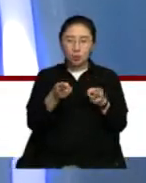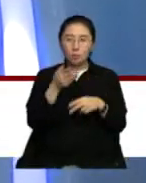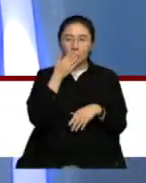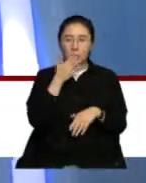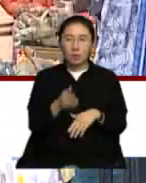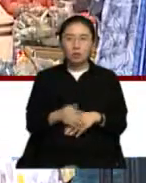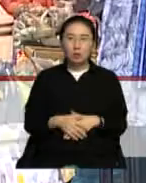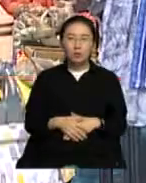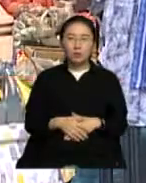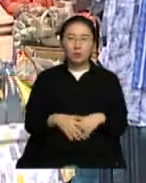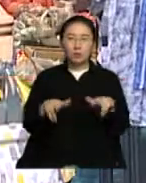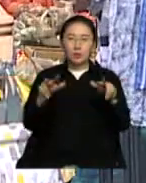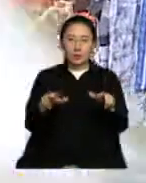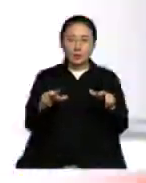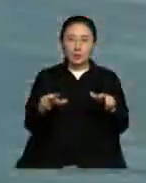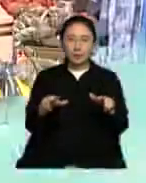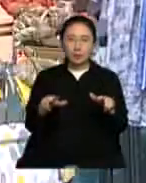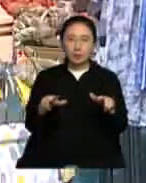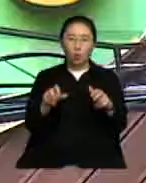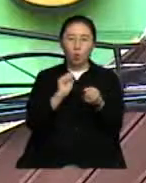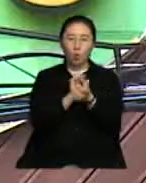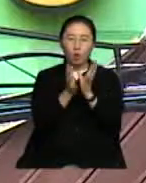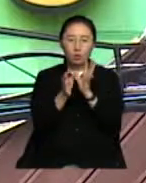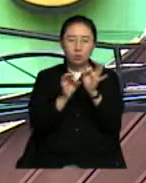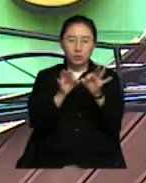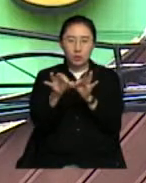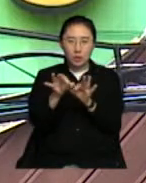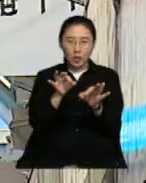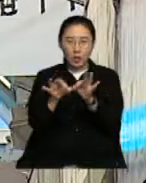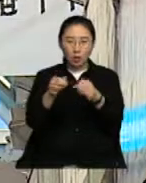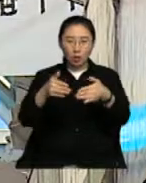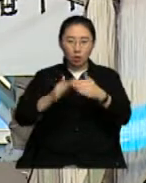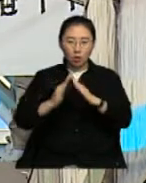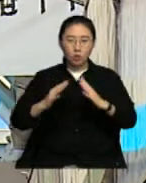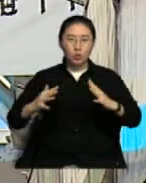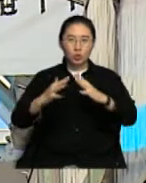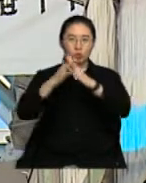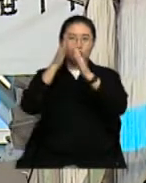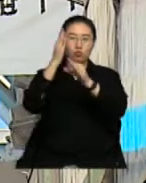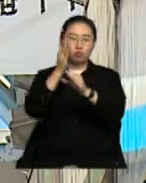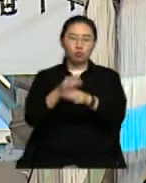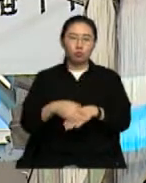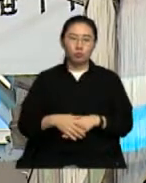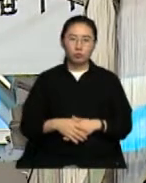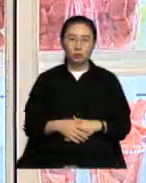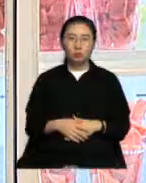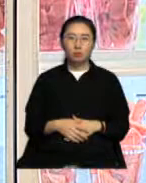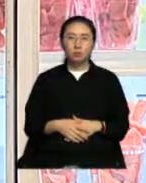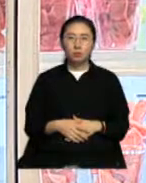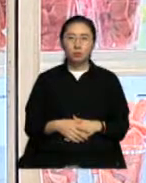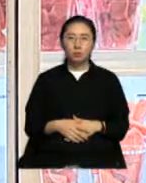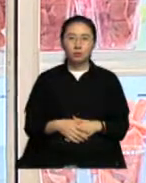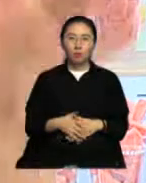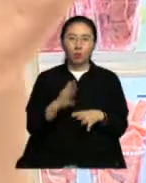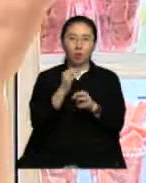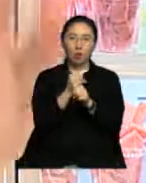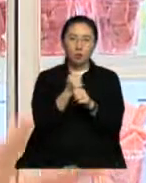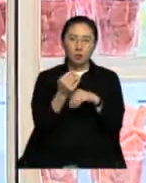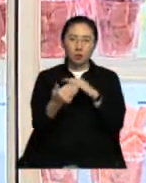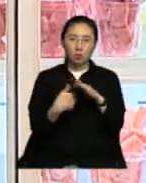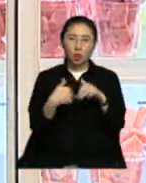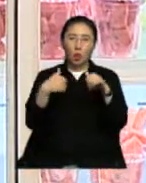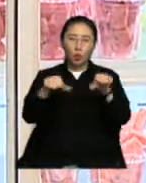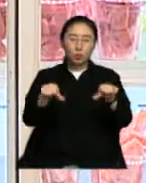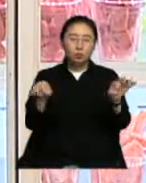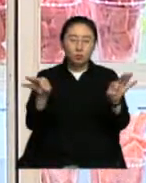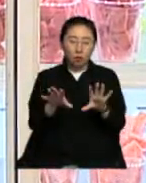좋습니다. 현재 건너편 월드컵 시장에서도 설치 공사가 진행되고 있습니다. 몇 주 전에 이게 고장나서 잠깐